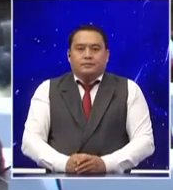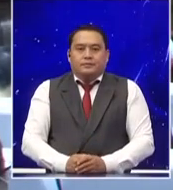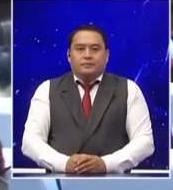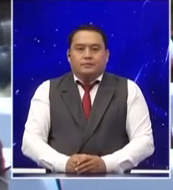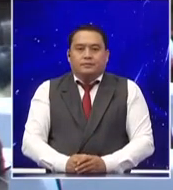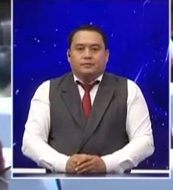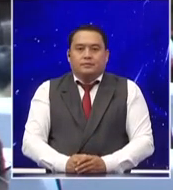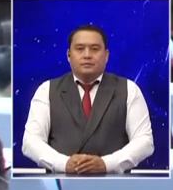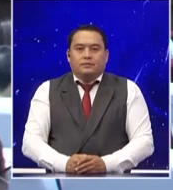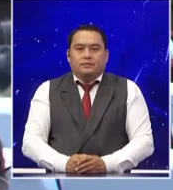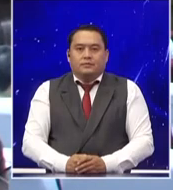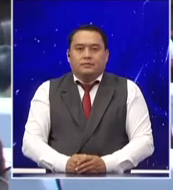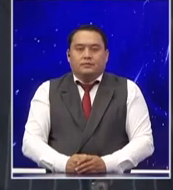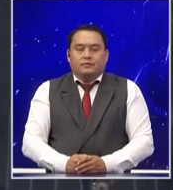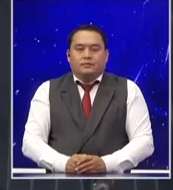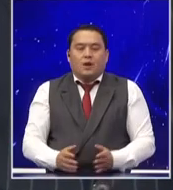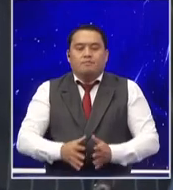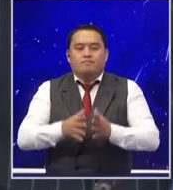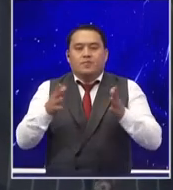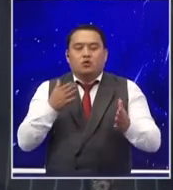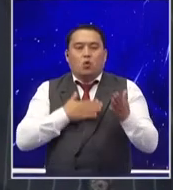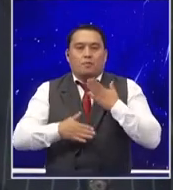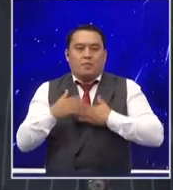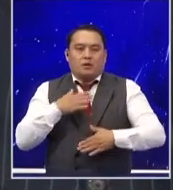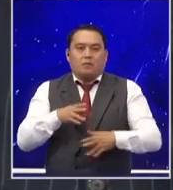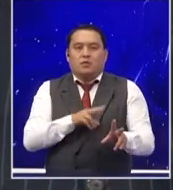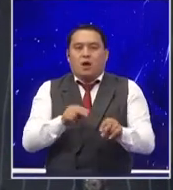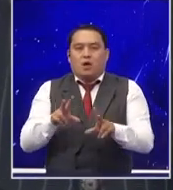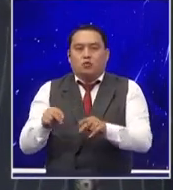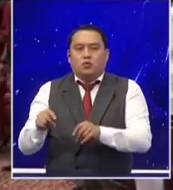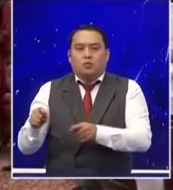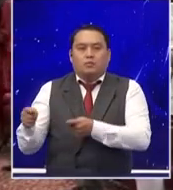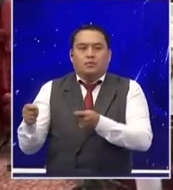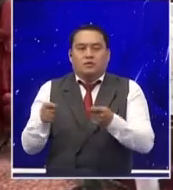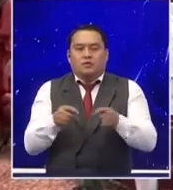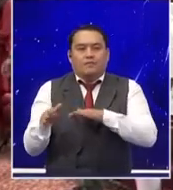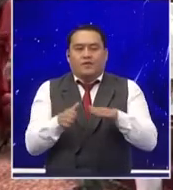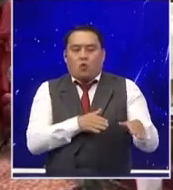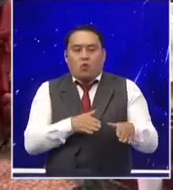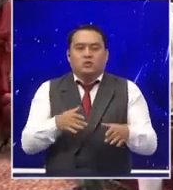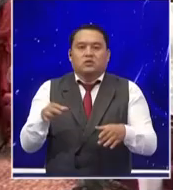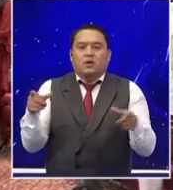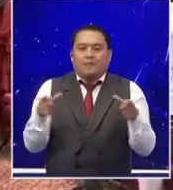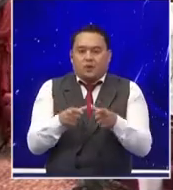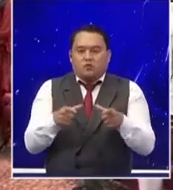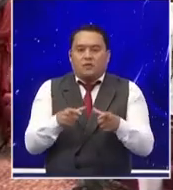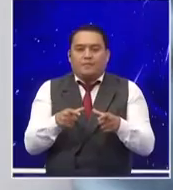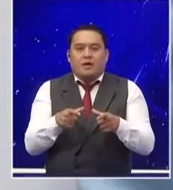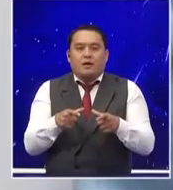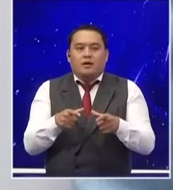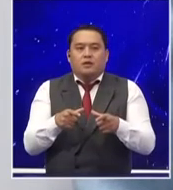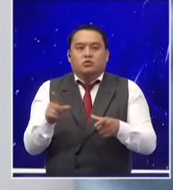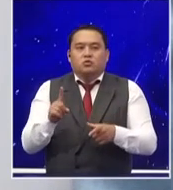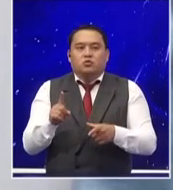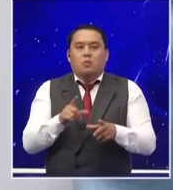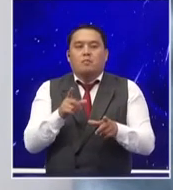актером и не хватает большой и широкой публике главное это благополучно перенести пандемию считают артисты областного драмтеатра и даже малое